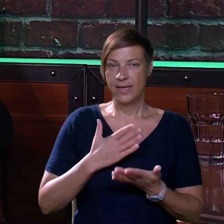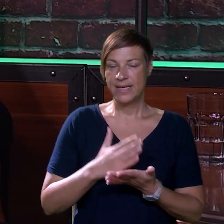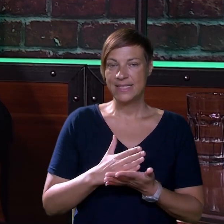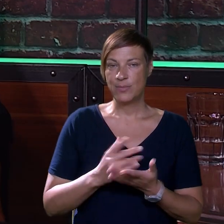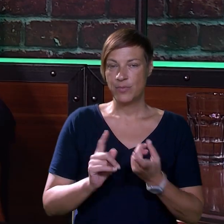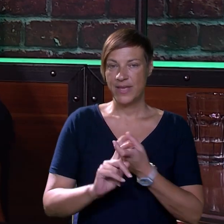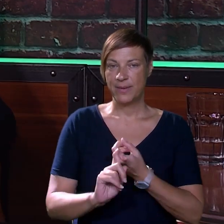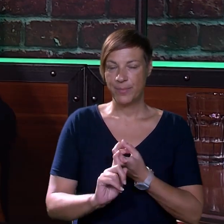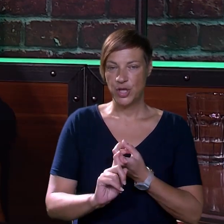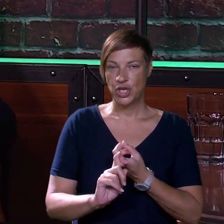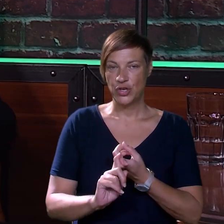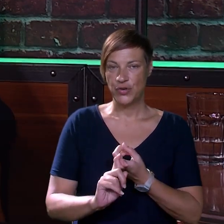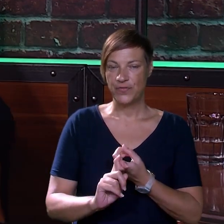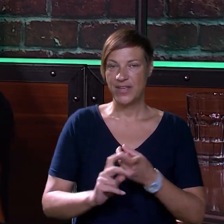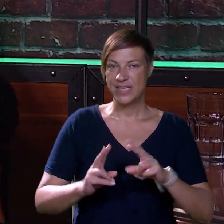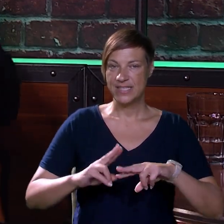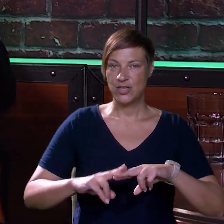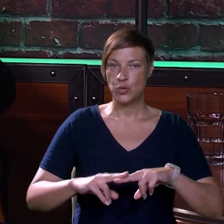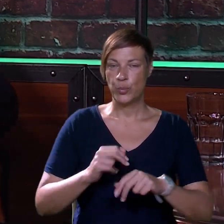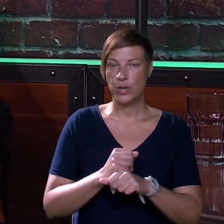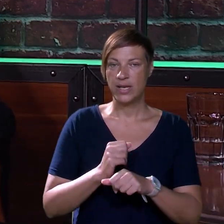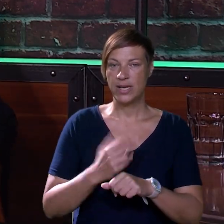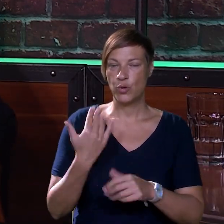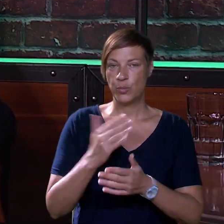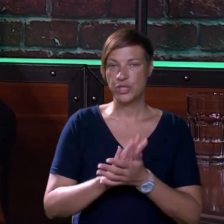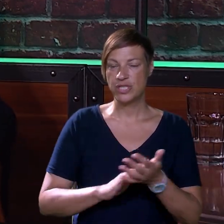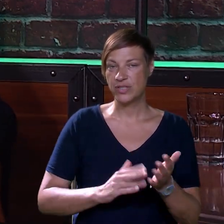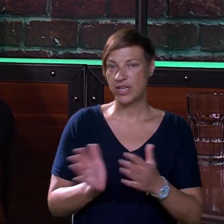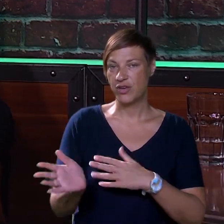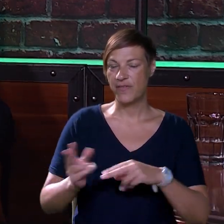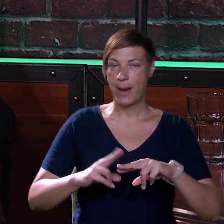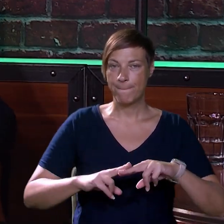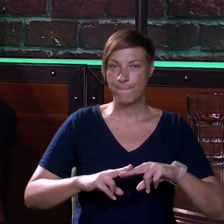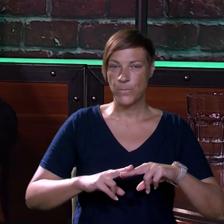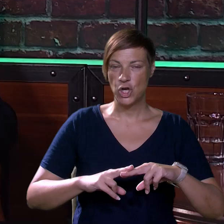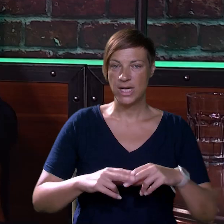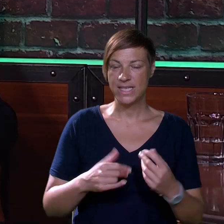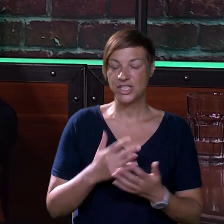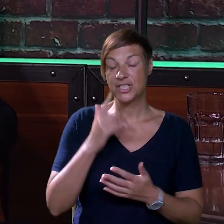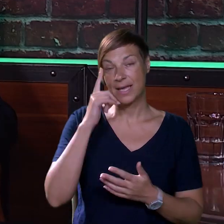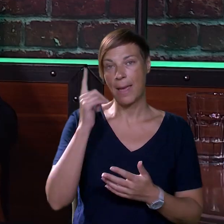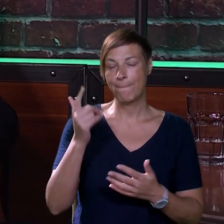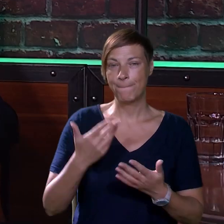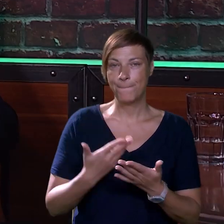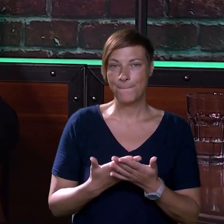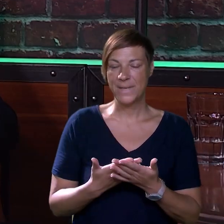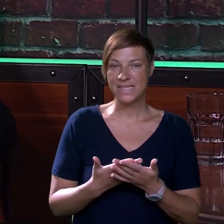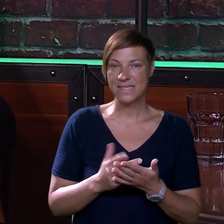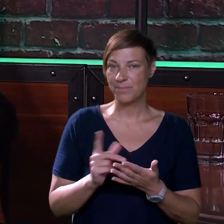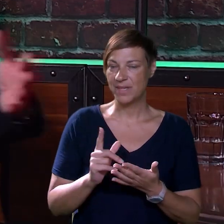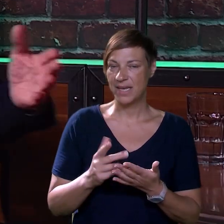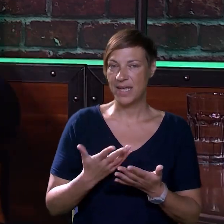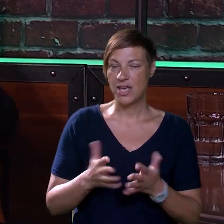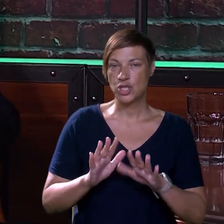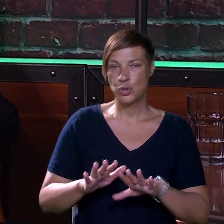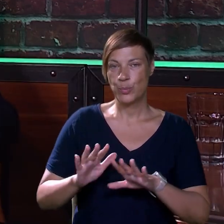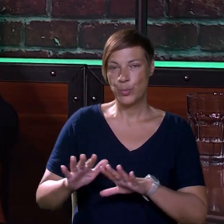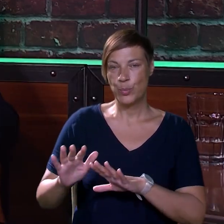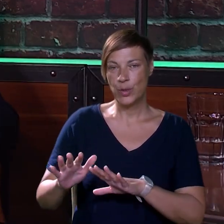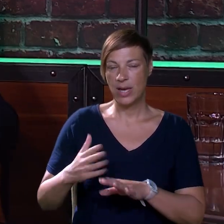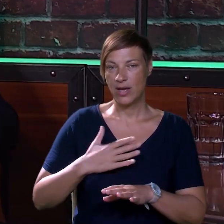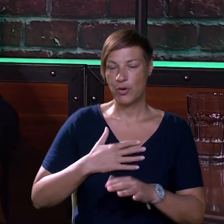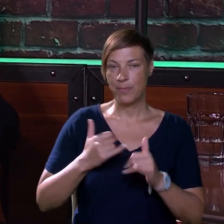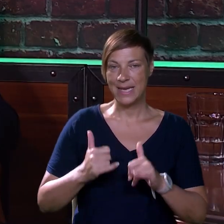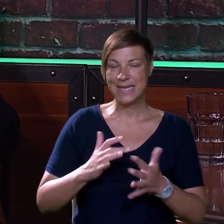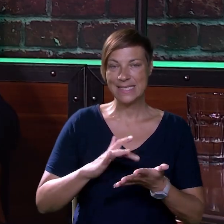sam uvijek bio vezan uz taj bolnički rad, iako sam u početku radio van bolnički, mislim da ne, ja ću polako.